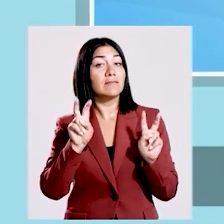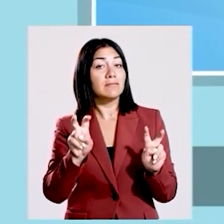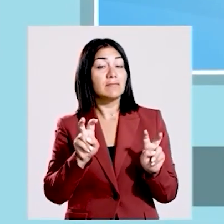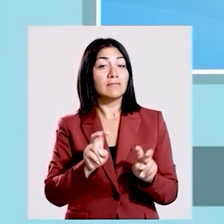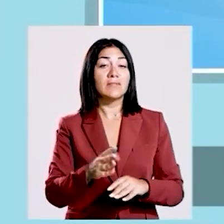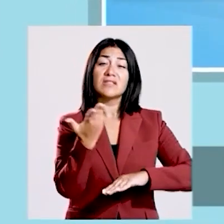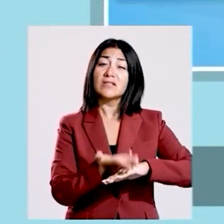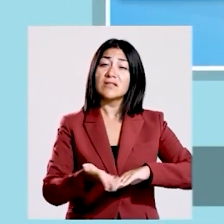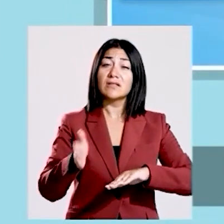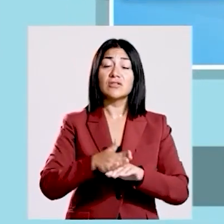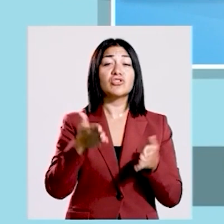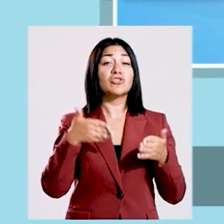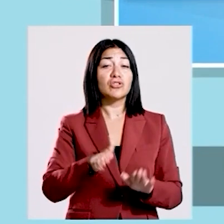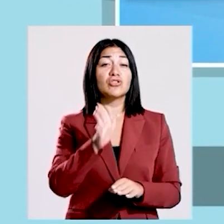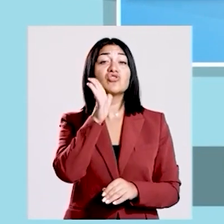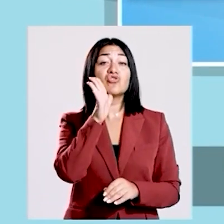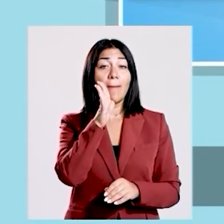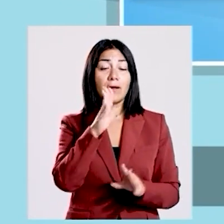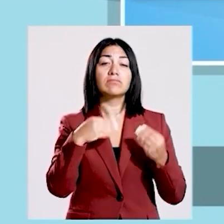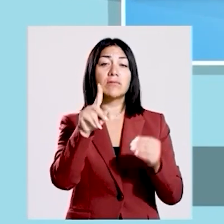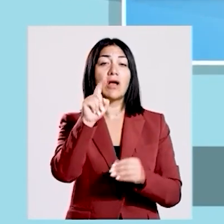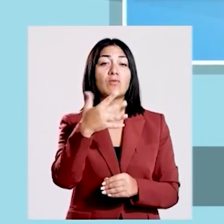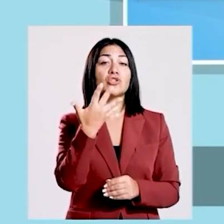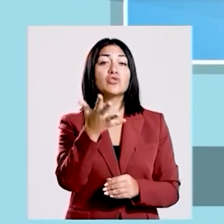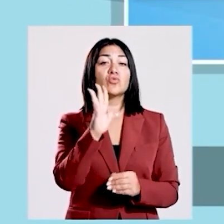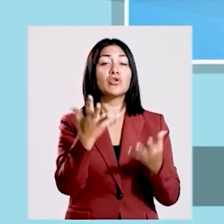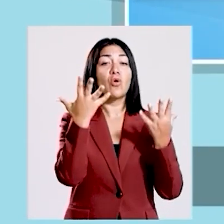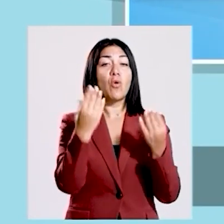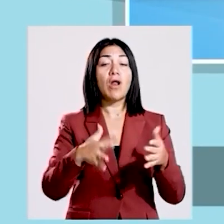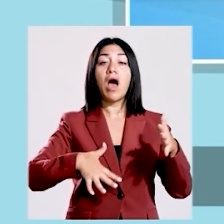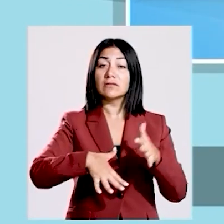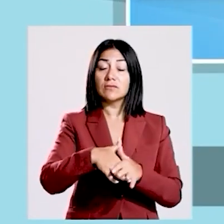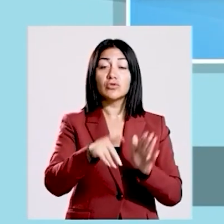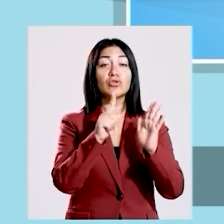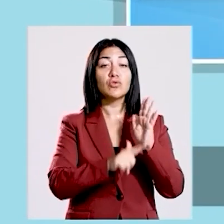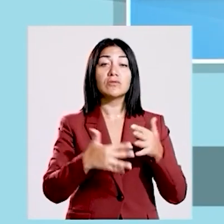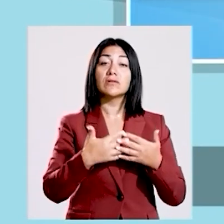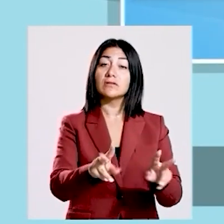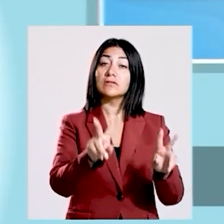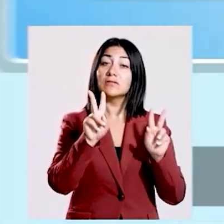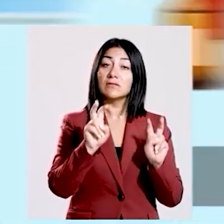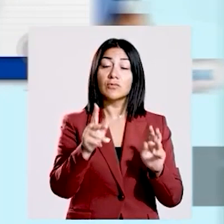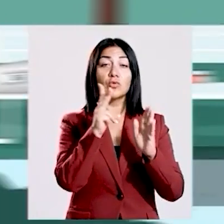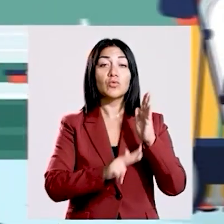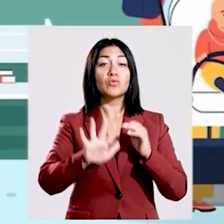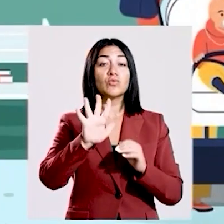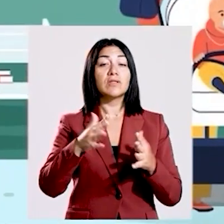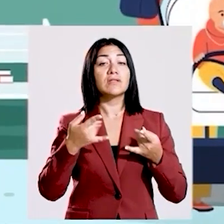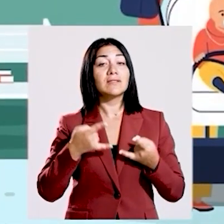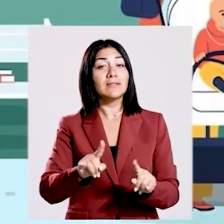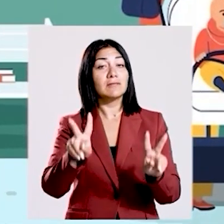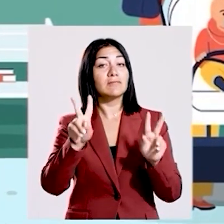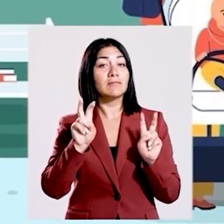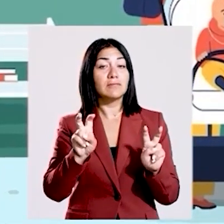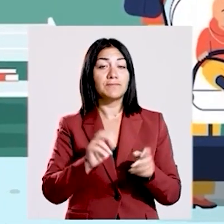դեպքում հատկացվում է 155 օր արձակուրդ, որից 70-ը հղիության եւ 85-ը ծննդաբերության։ Միաժամանակ